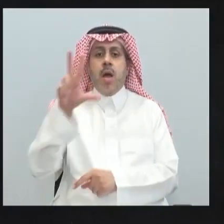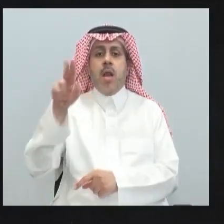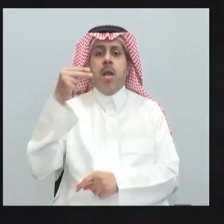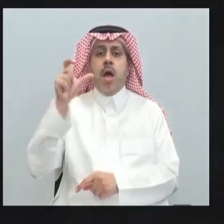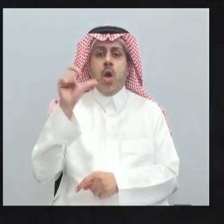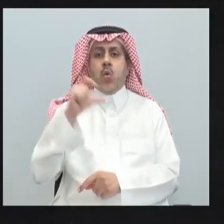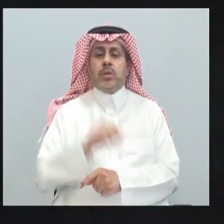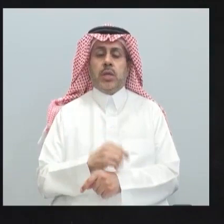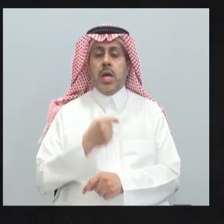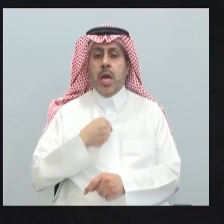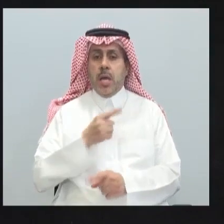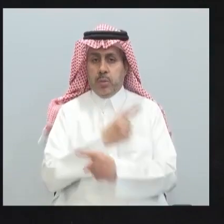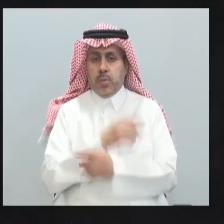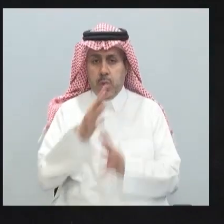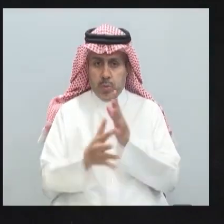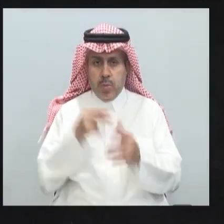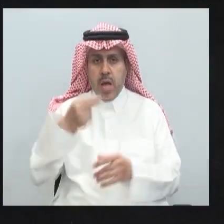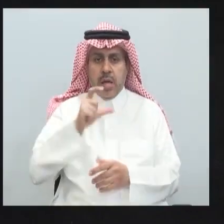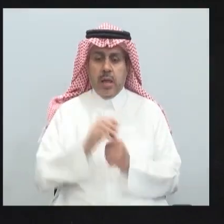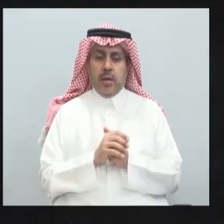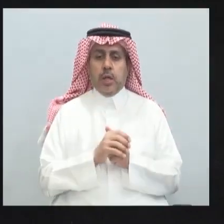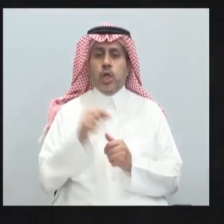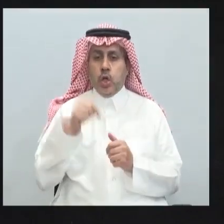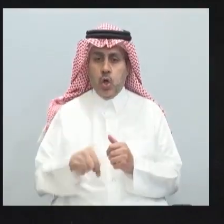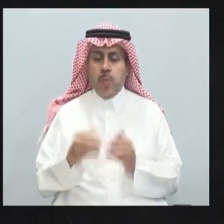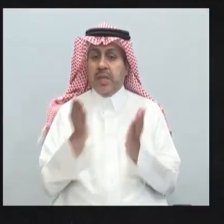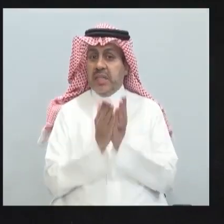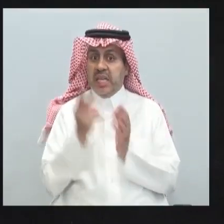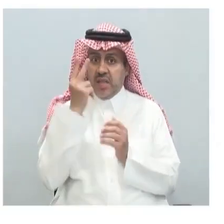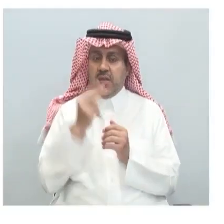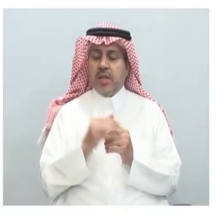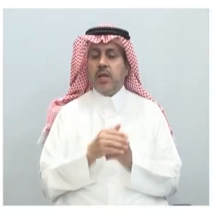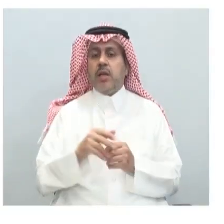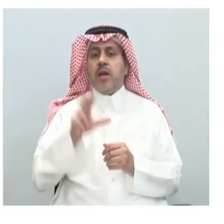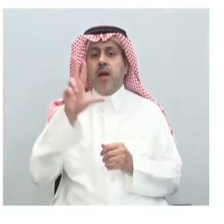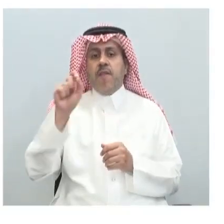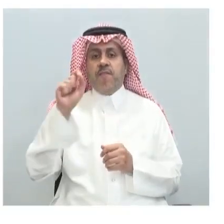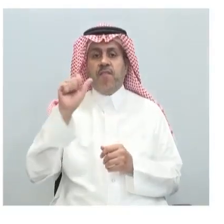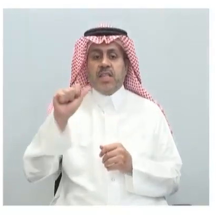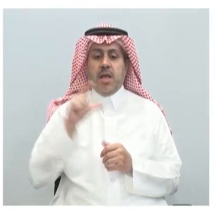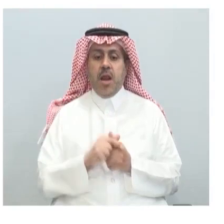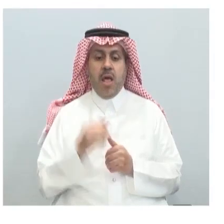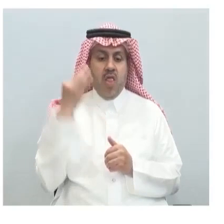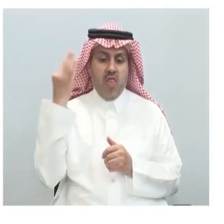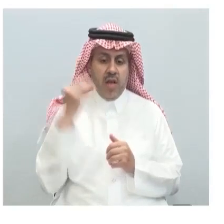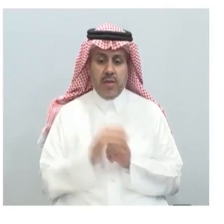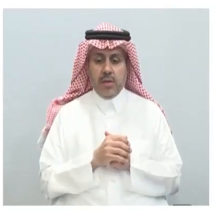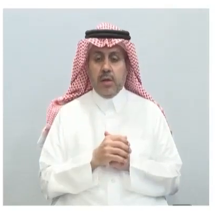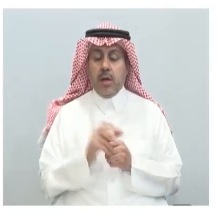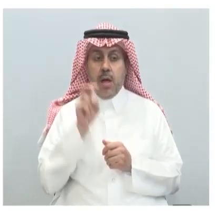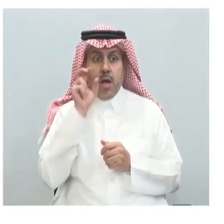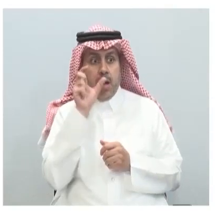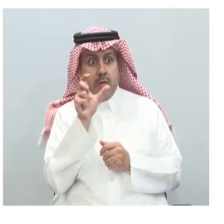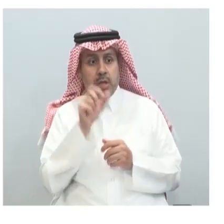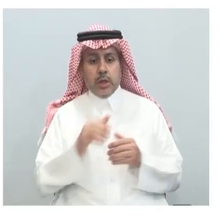باستاذ لغه الاشاره عادل سويلم اليوم باذن الله الدرس الثاني في الفصل الثالث وهو نظريه التصادم